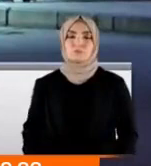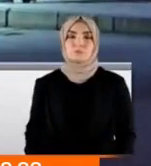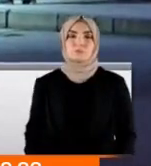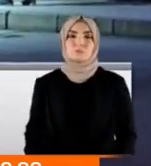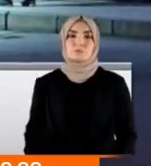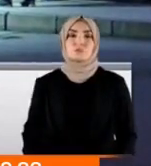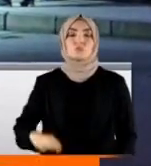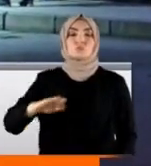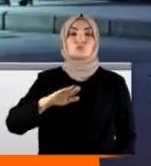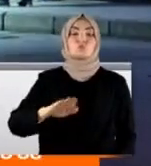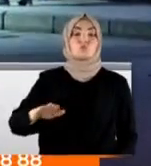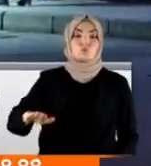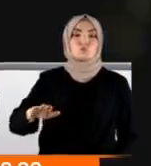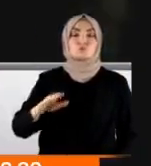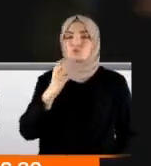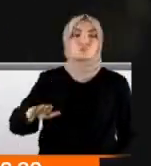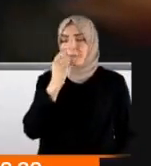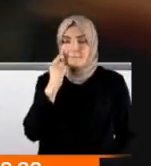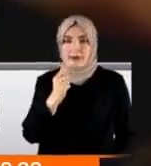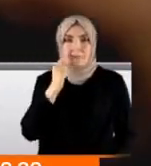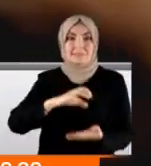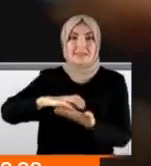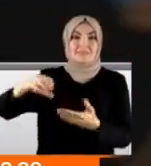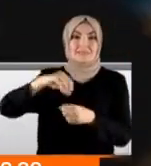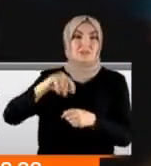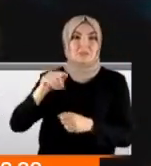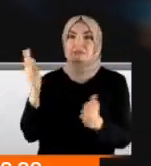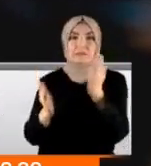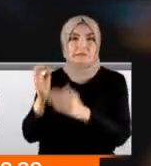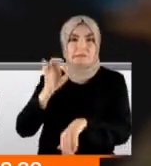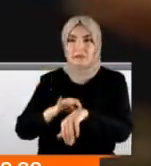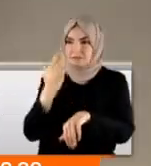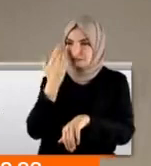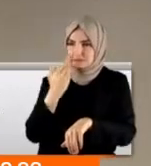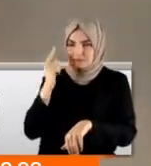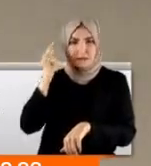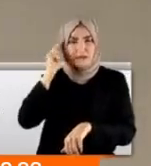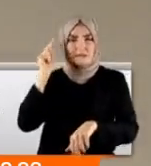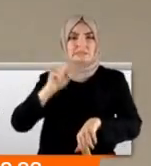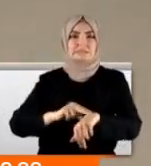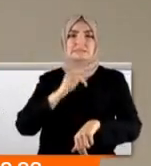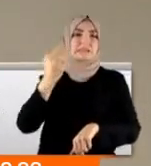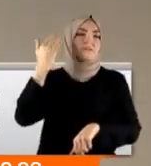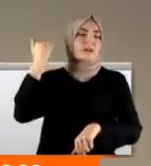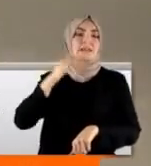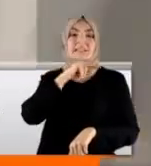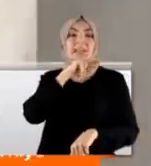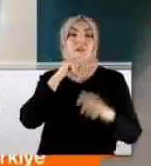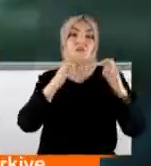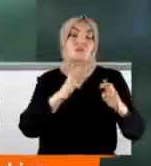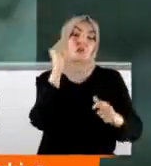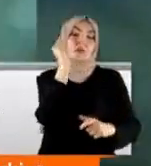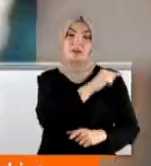Çocuk yoğun bakım servisinde yaşanan saldırı anları akıllara Keçiören Eğitim Araştırma Hastanesi acil servisinde yaşanan